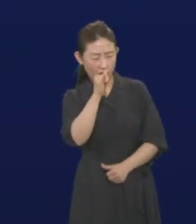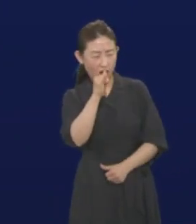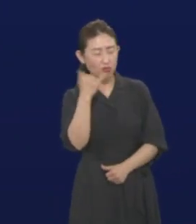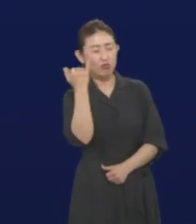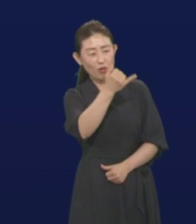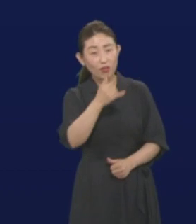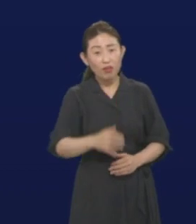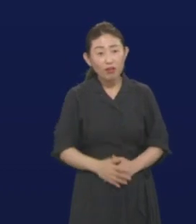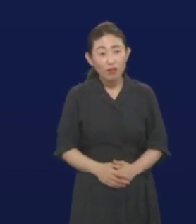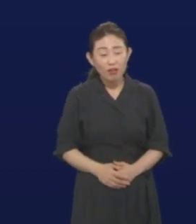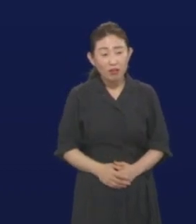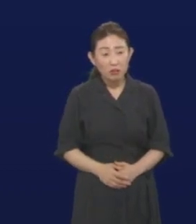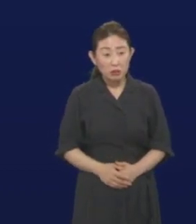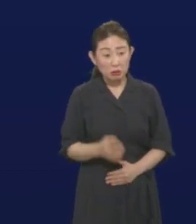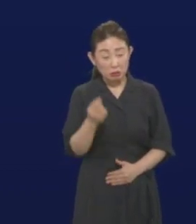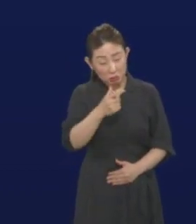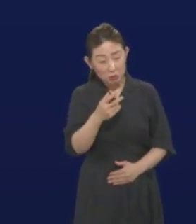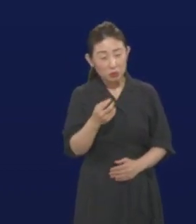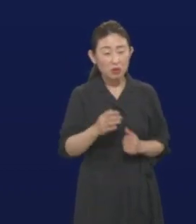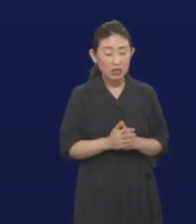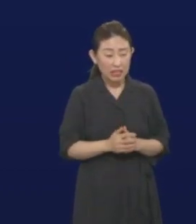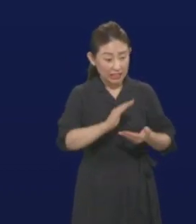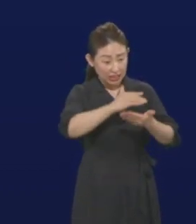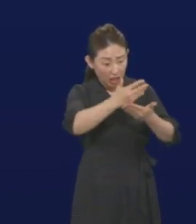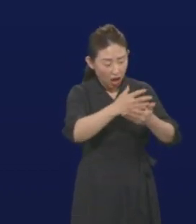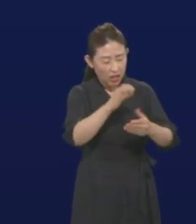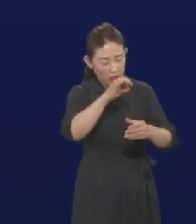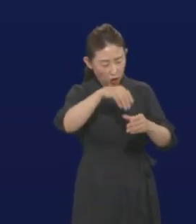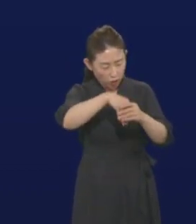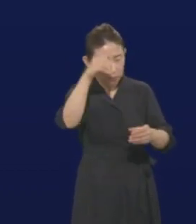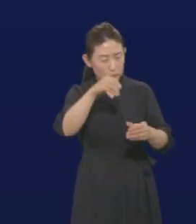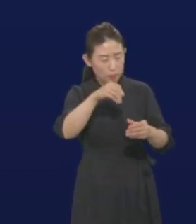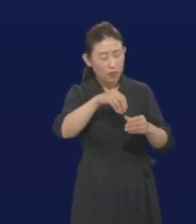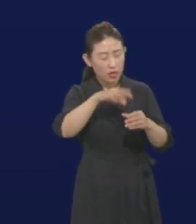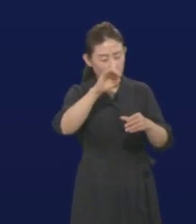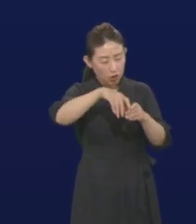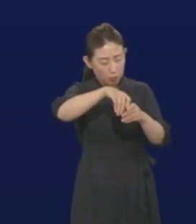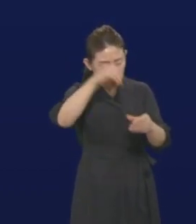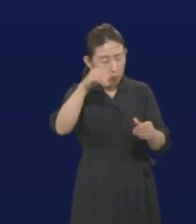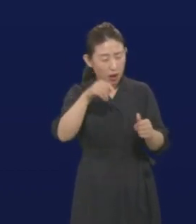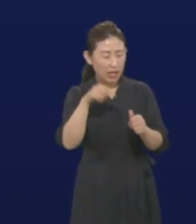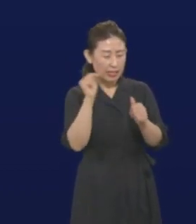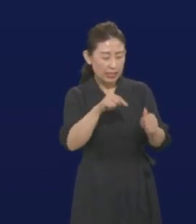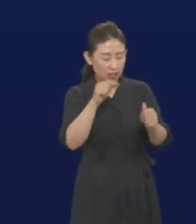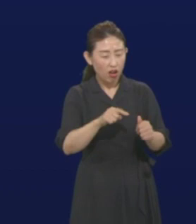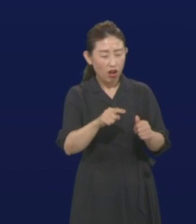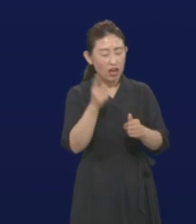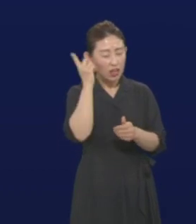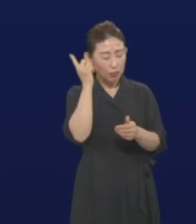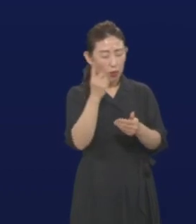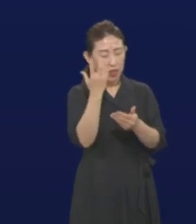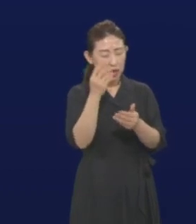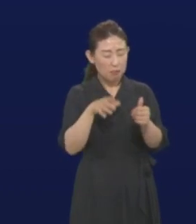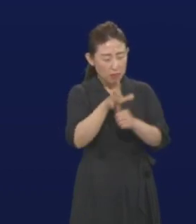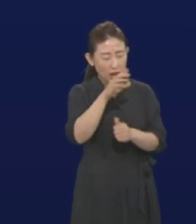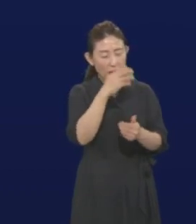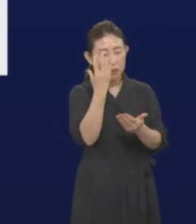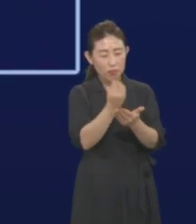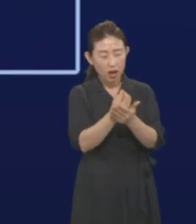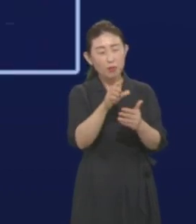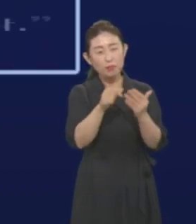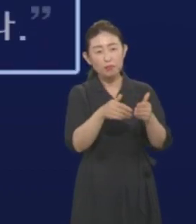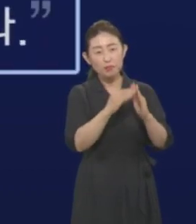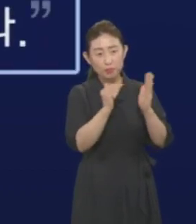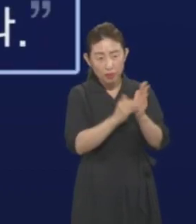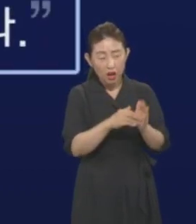속였습니다. 이어 자금 추적을 위해 계좌에 현금을 뽑으라며 악성 앱 등을 설치하게 했습니다. 마지막으로는